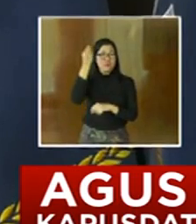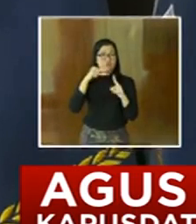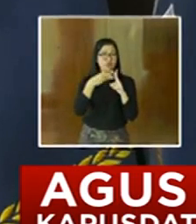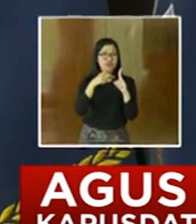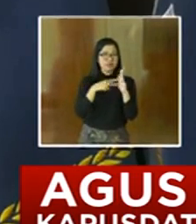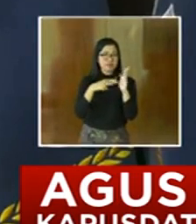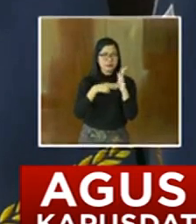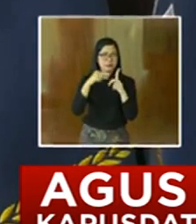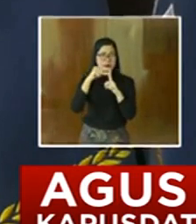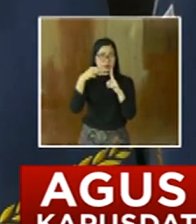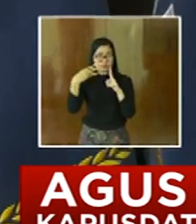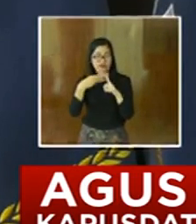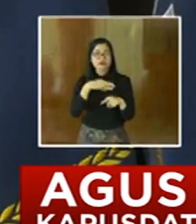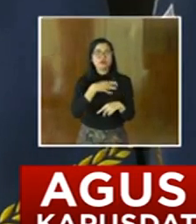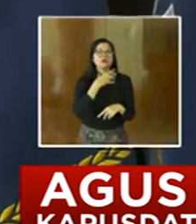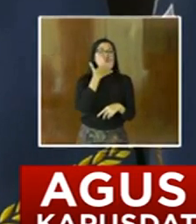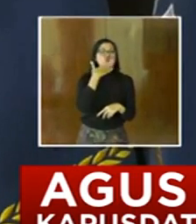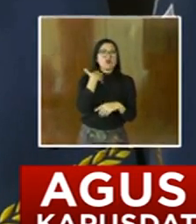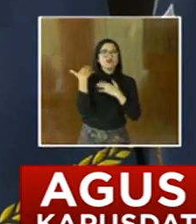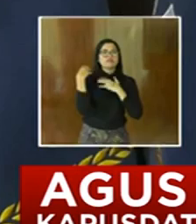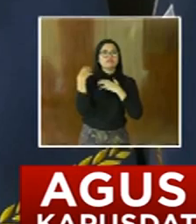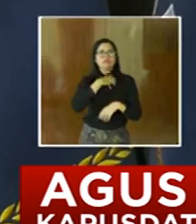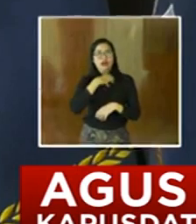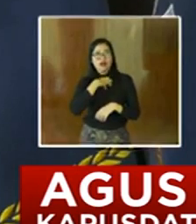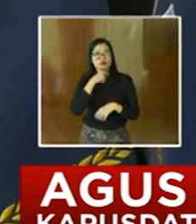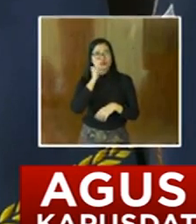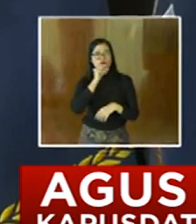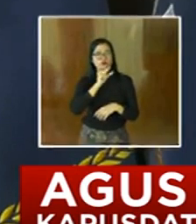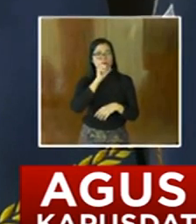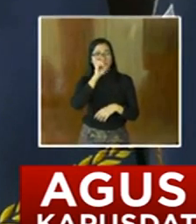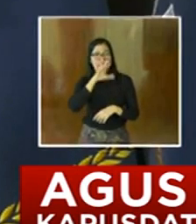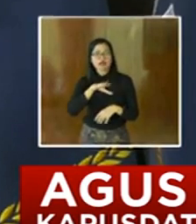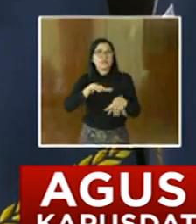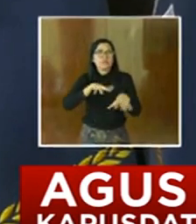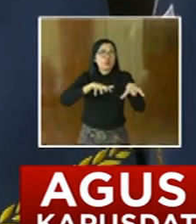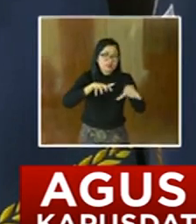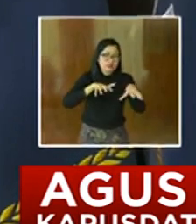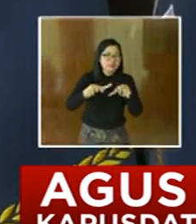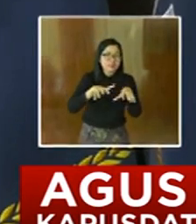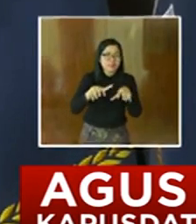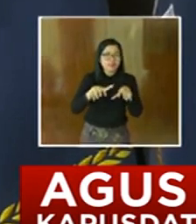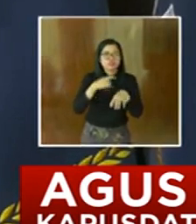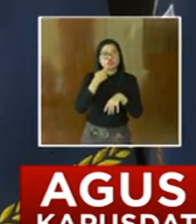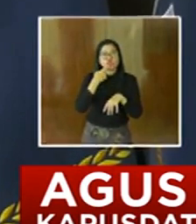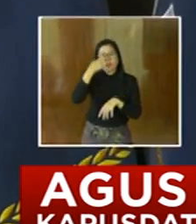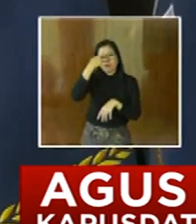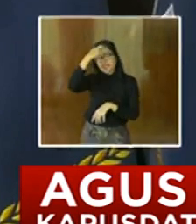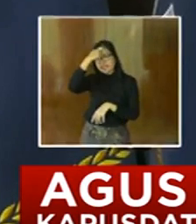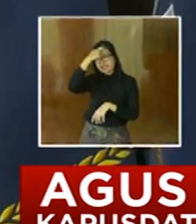mengeluarkan status keadaan tertentu darurat penanggulangan penyakit